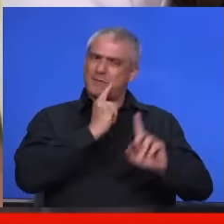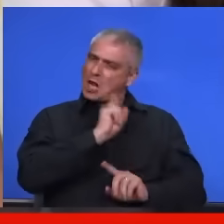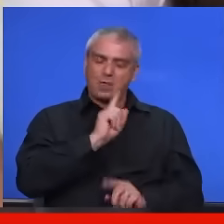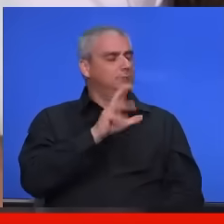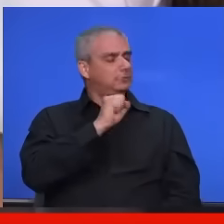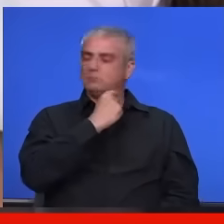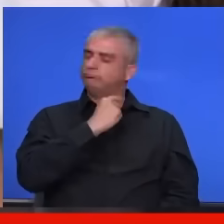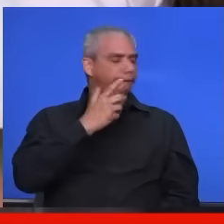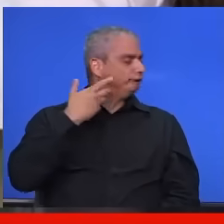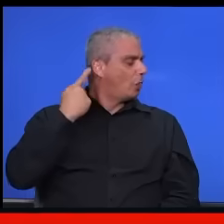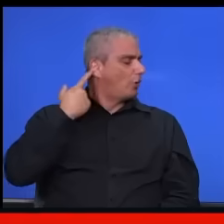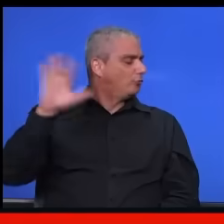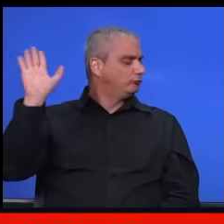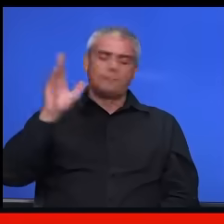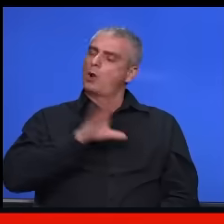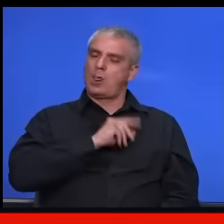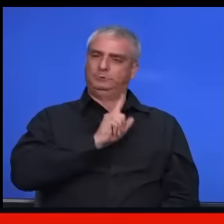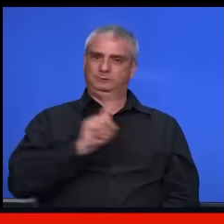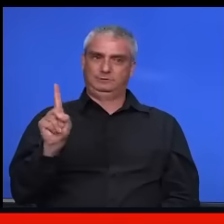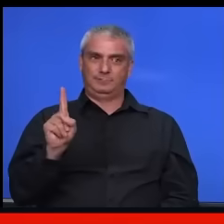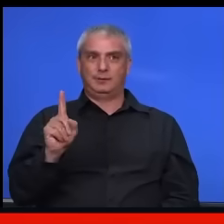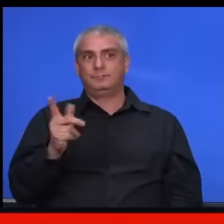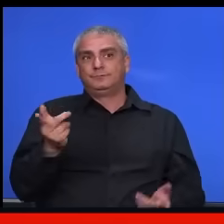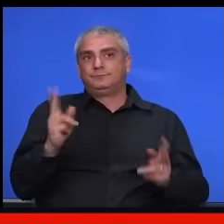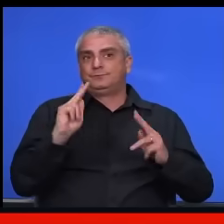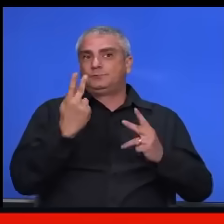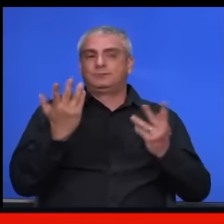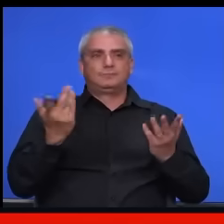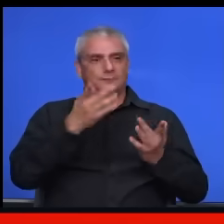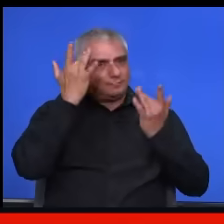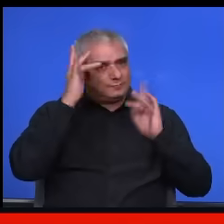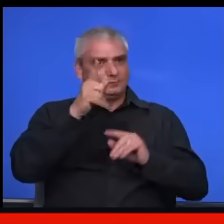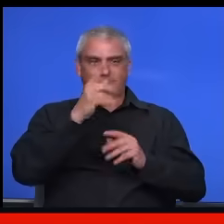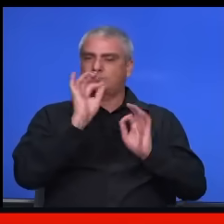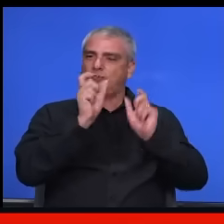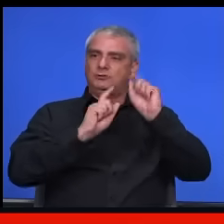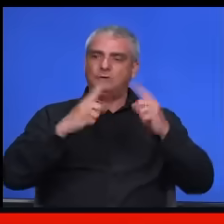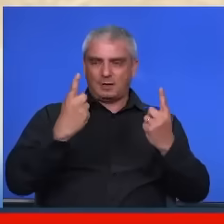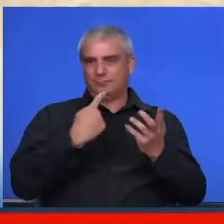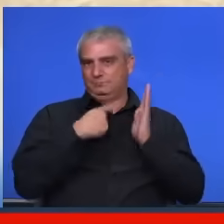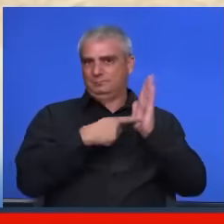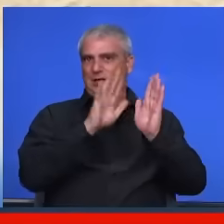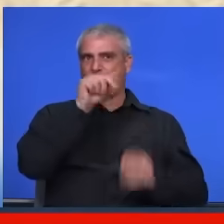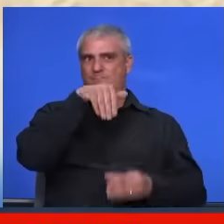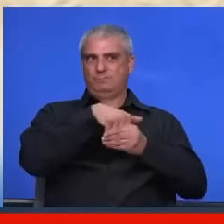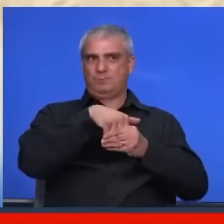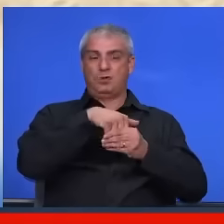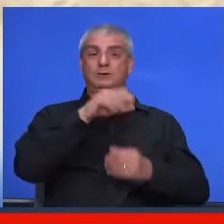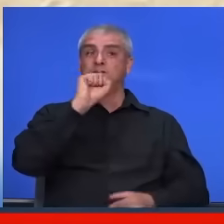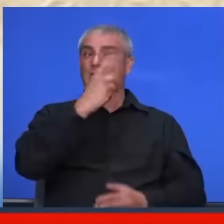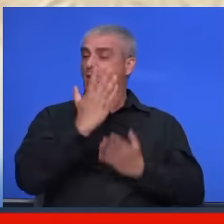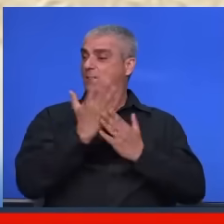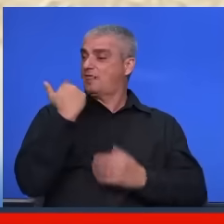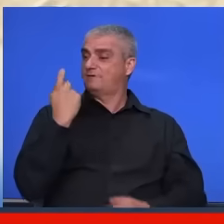וסער לא הסכימה. אז כאילו, שוב, האכפתיות שלה למען האחר מתבטאת גם פה. סער, עד